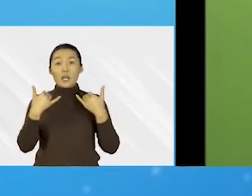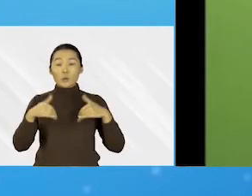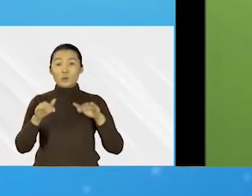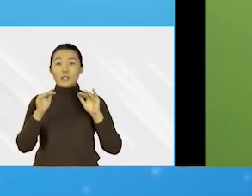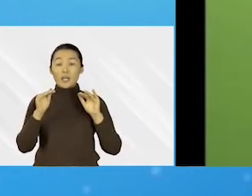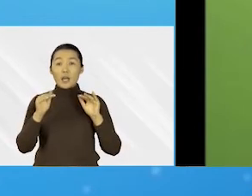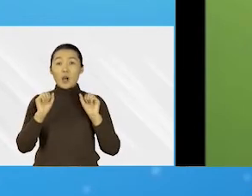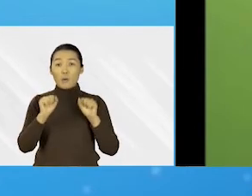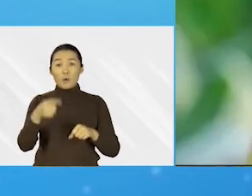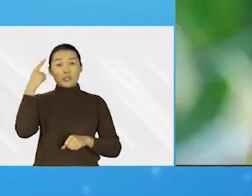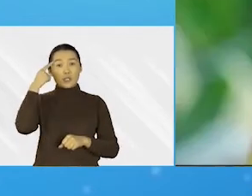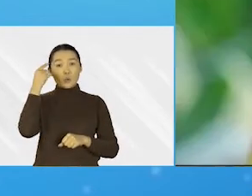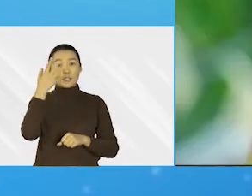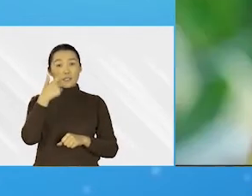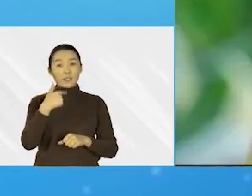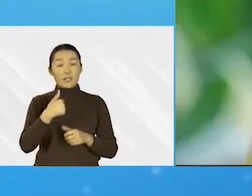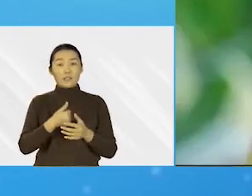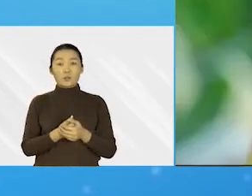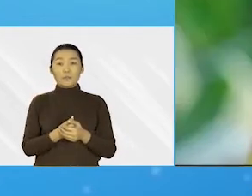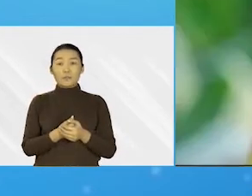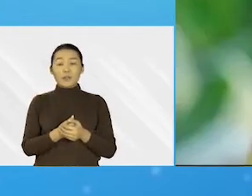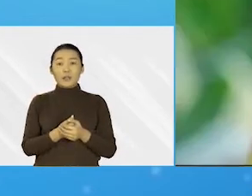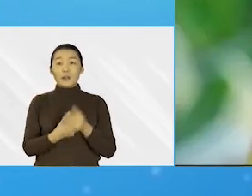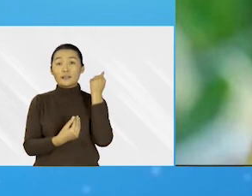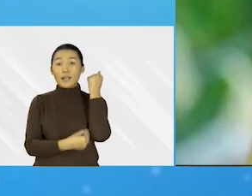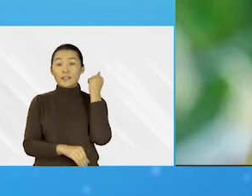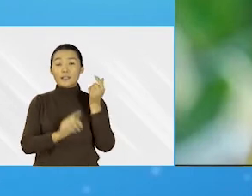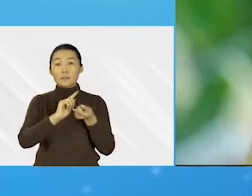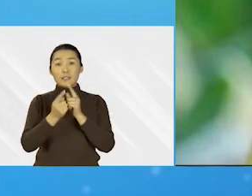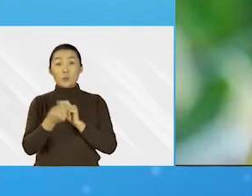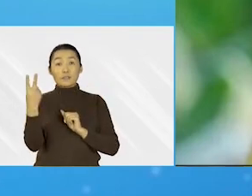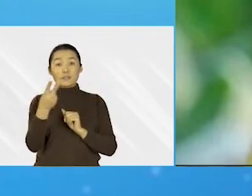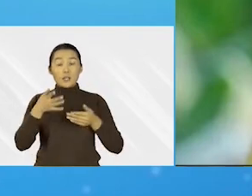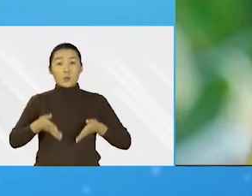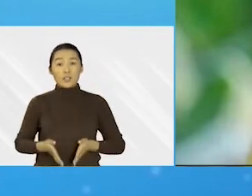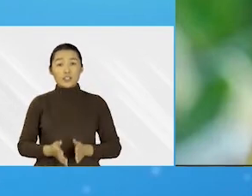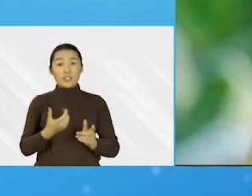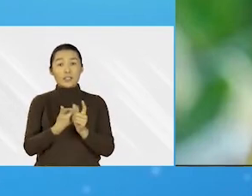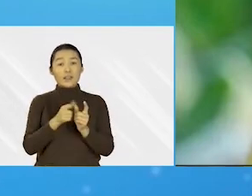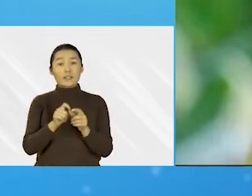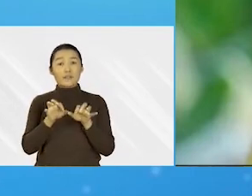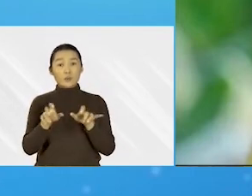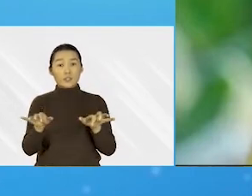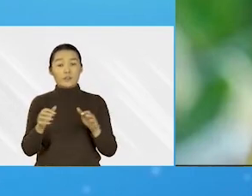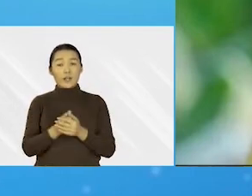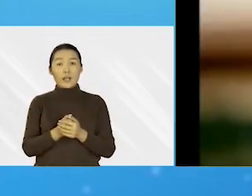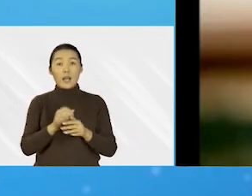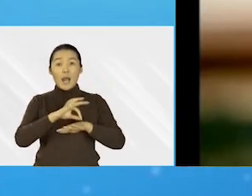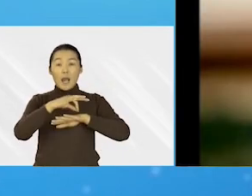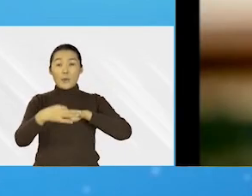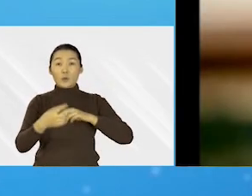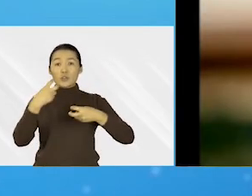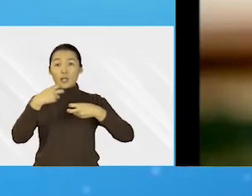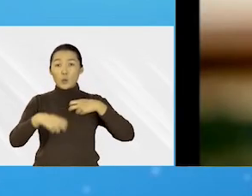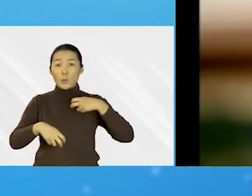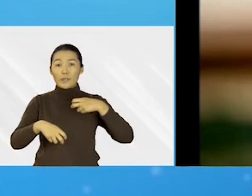окраску бабочки. Наконец происходит второе рождение этого удивительного существа. Оболочка кокона лопается, и